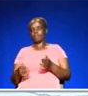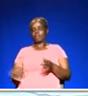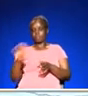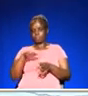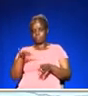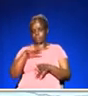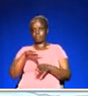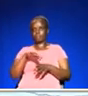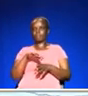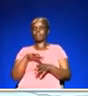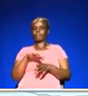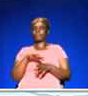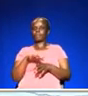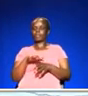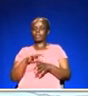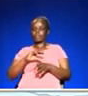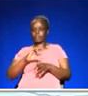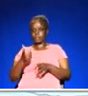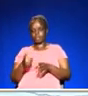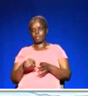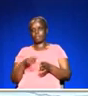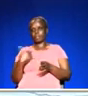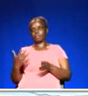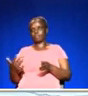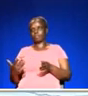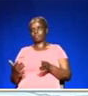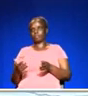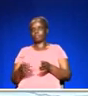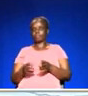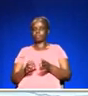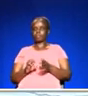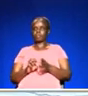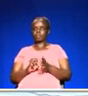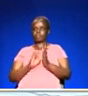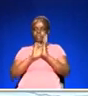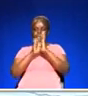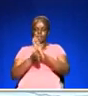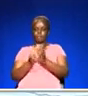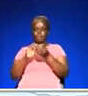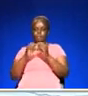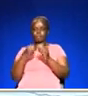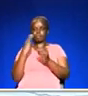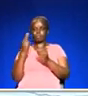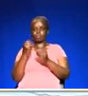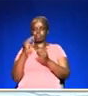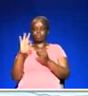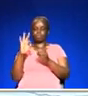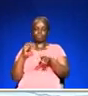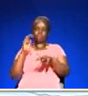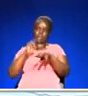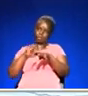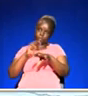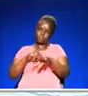popote, dhana yoyote. Hebu tuangalie aina ya pili ya nomino. Kabla